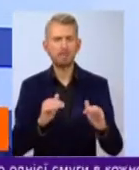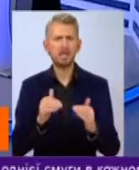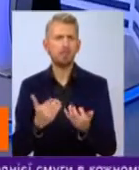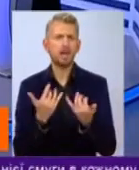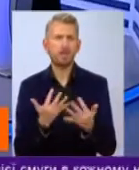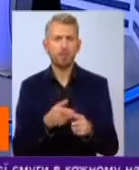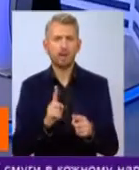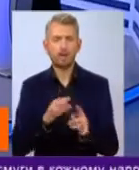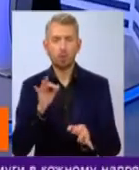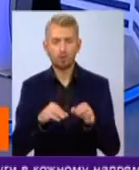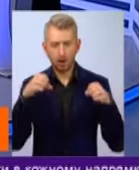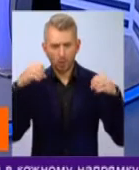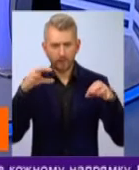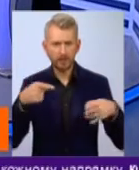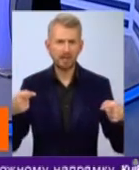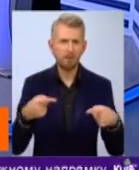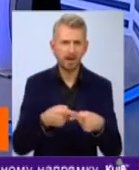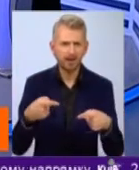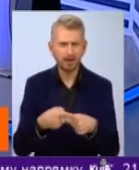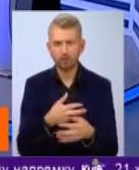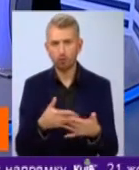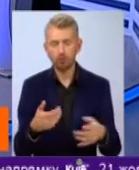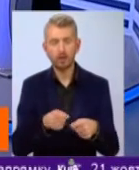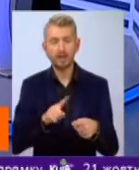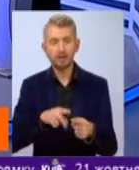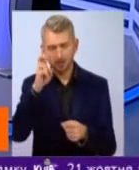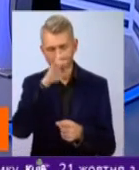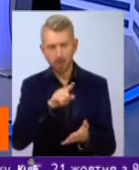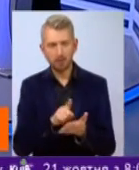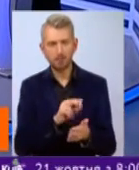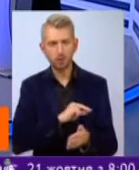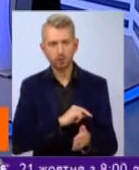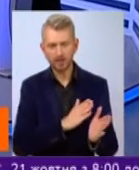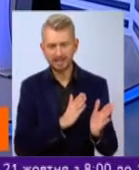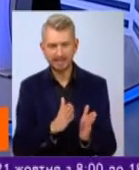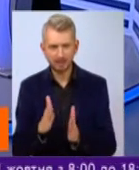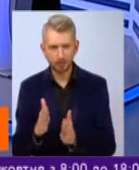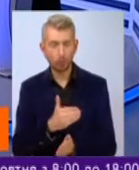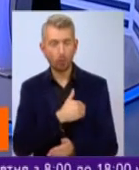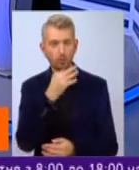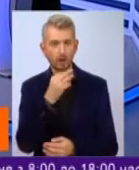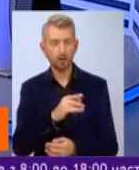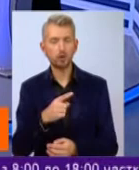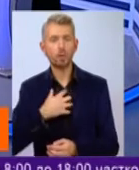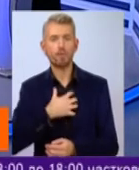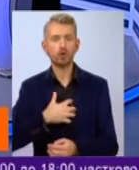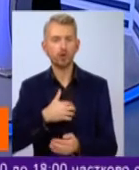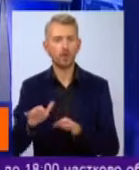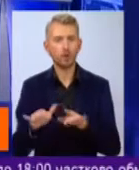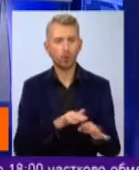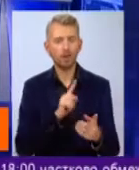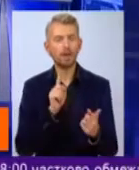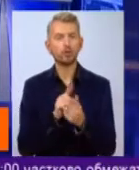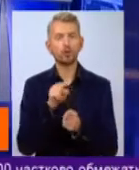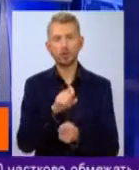– це нормальне освітлення, перехрест тощо. Над цим країна має працювати системно. Хочу сказати, що важливі кроки на зустріч